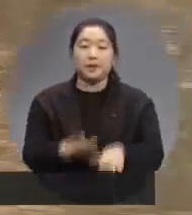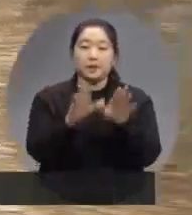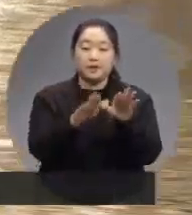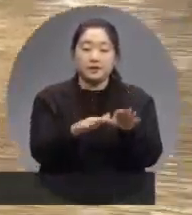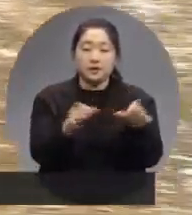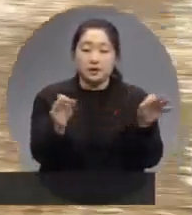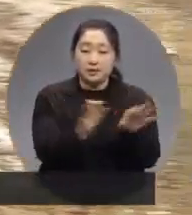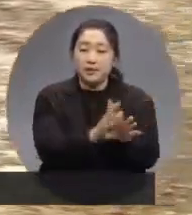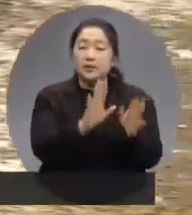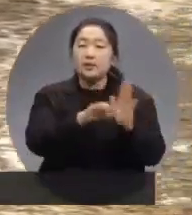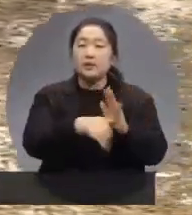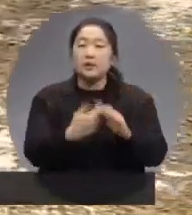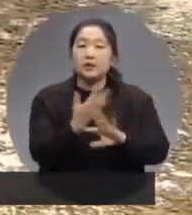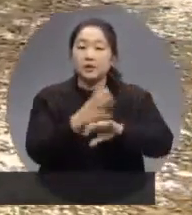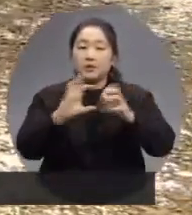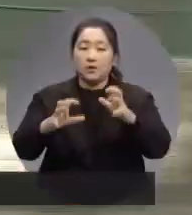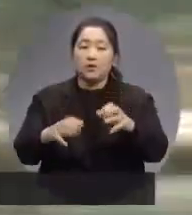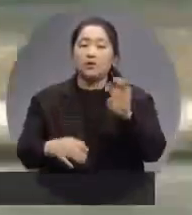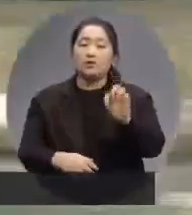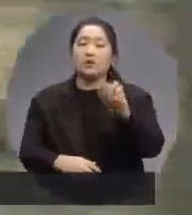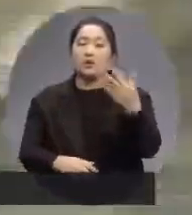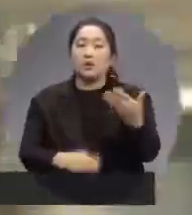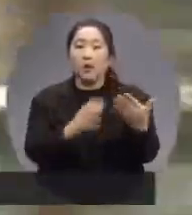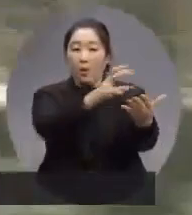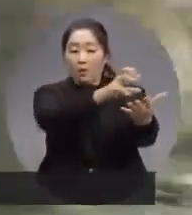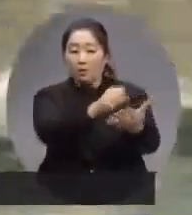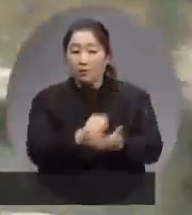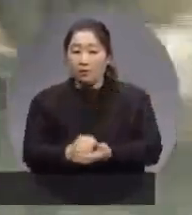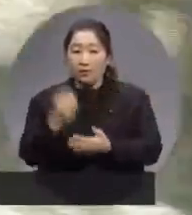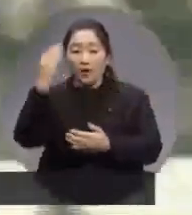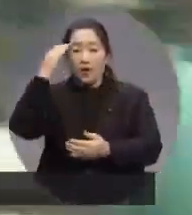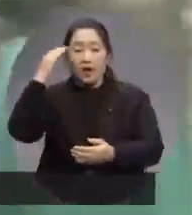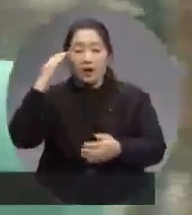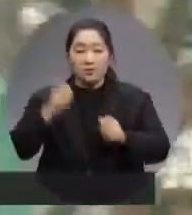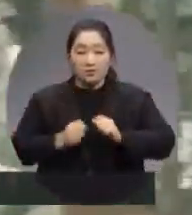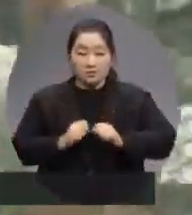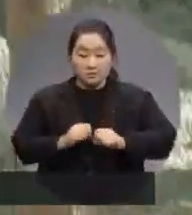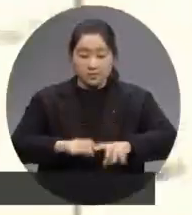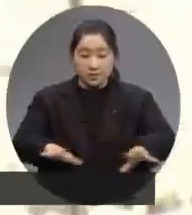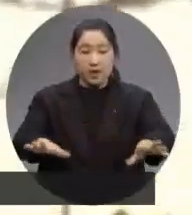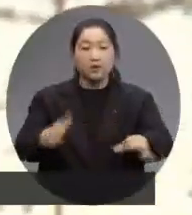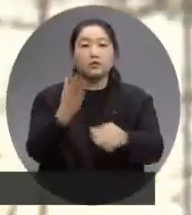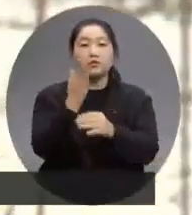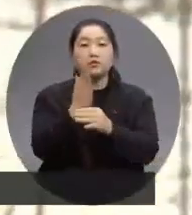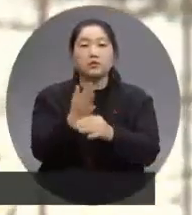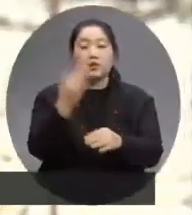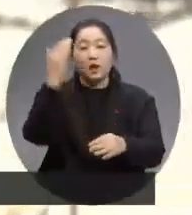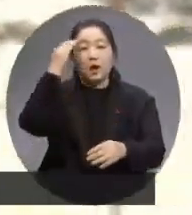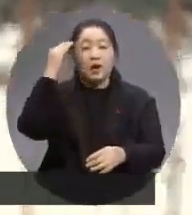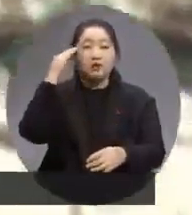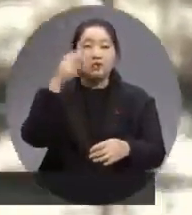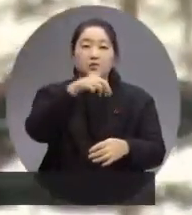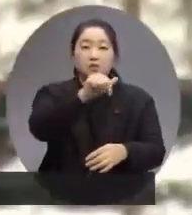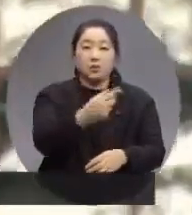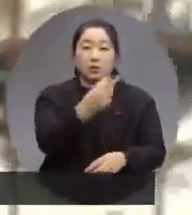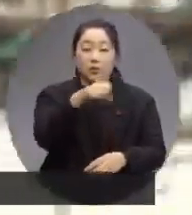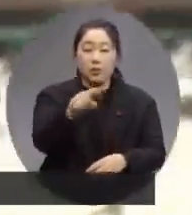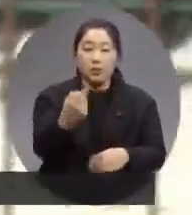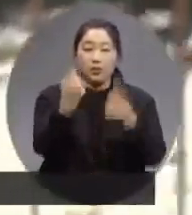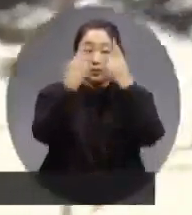황새 멸절당시 해외에서 39마리를 들여와 국내 황새 증식에 허브 역할을 해온 한국교원대